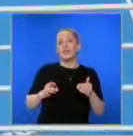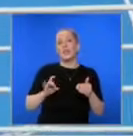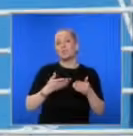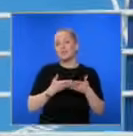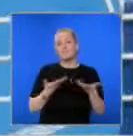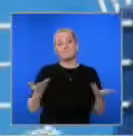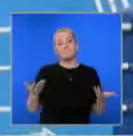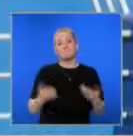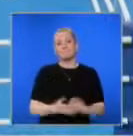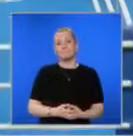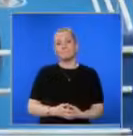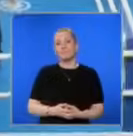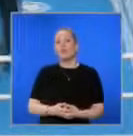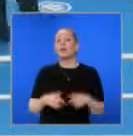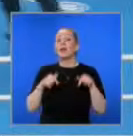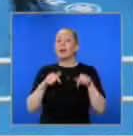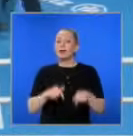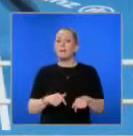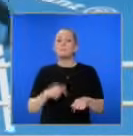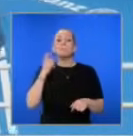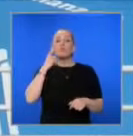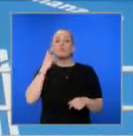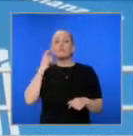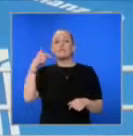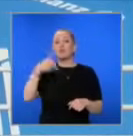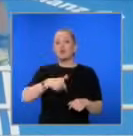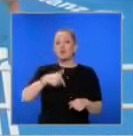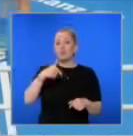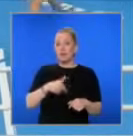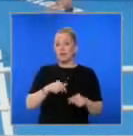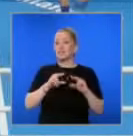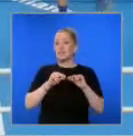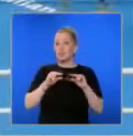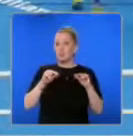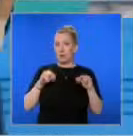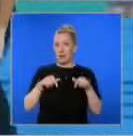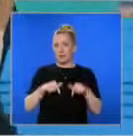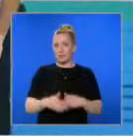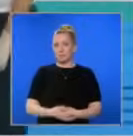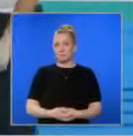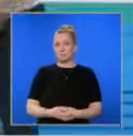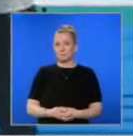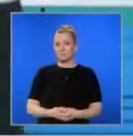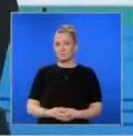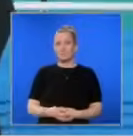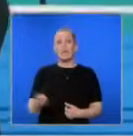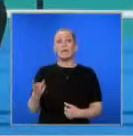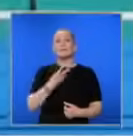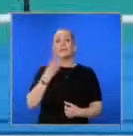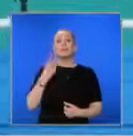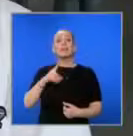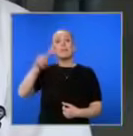Равносметка за представянето направи и селекционерът при жените Борислав Георгиев. Спорни решения при тях също не липсваха. И трите момичета играха